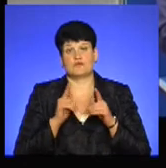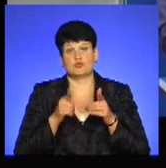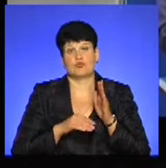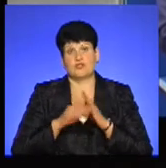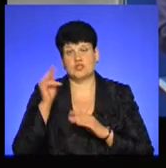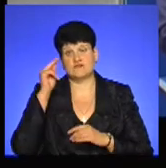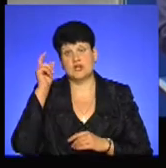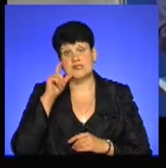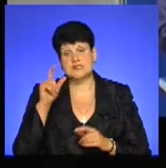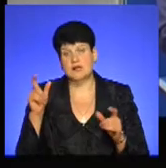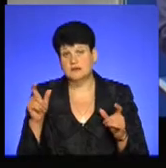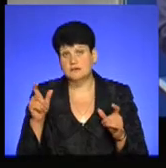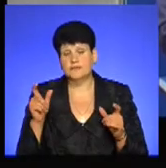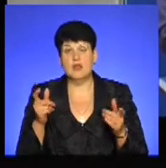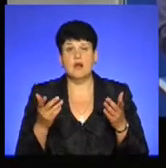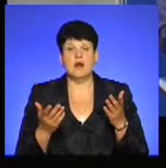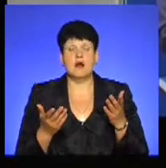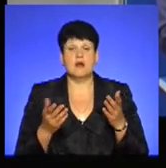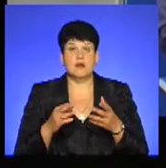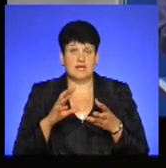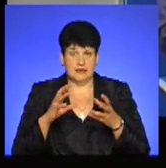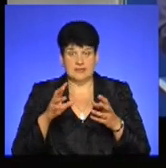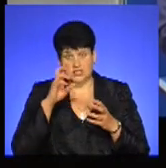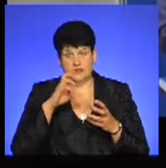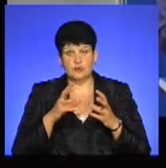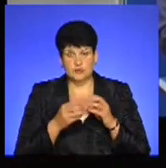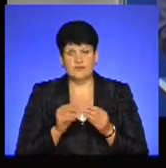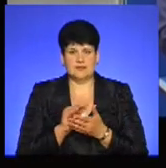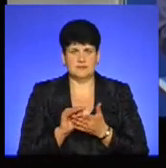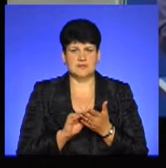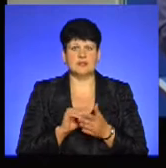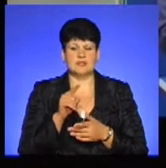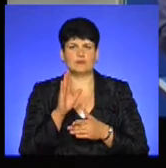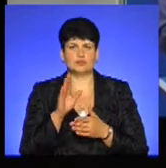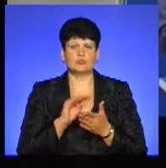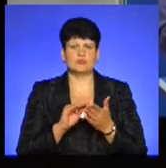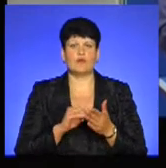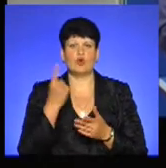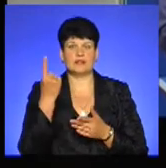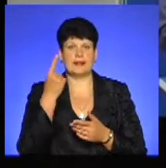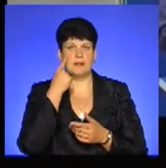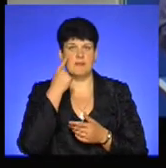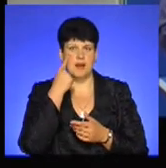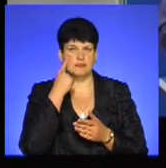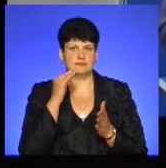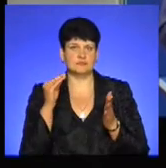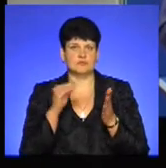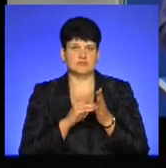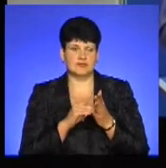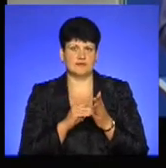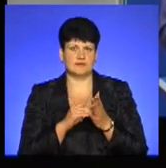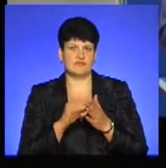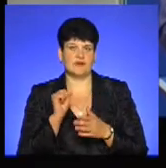заклад. Як державну підсумкову атестацію вони склали, їм буде виставлено один бал в атестат про повну загальну